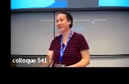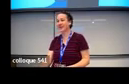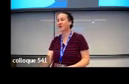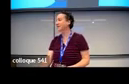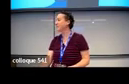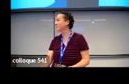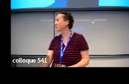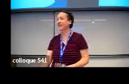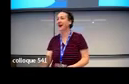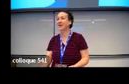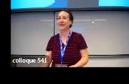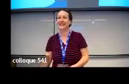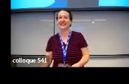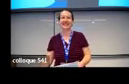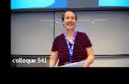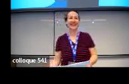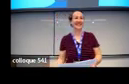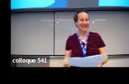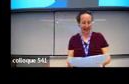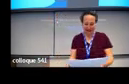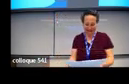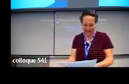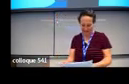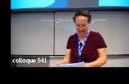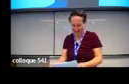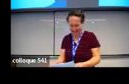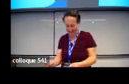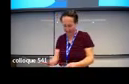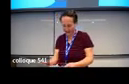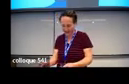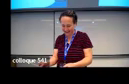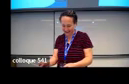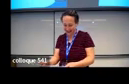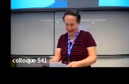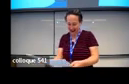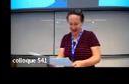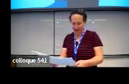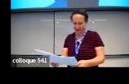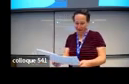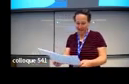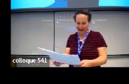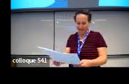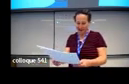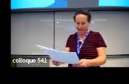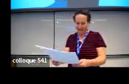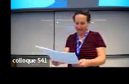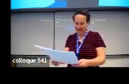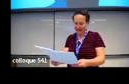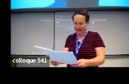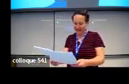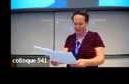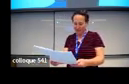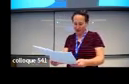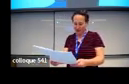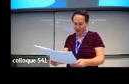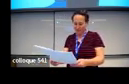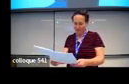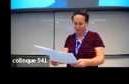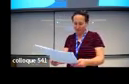Oui. Faire travailler nos étudiants davantage. Hein? Oui, ben, il n'est pas trop tard, Béatrice. Hein? C'est à partir de maintenant que ça se passe. Alors, on va passer à la prochaine